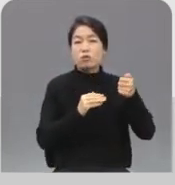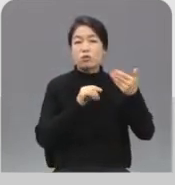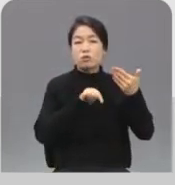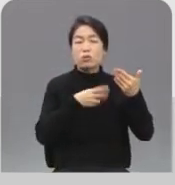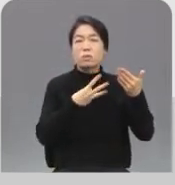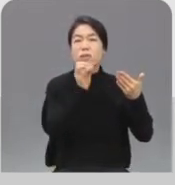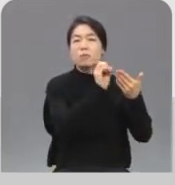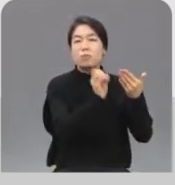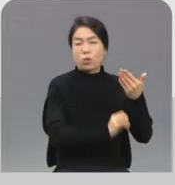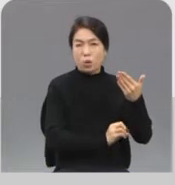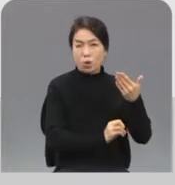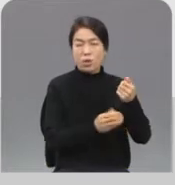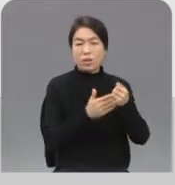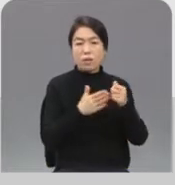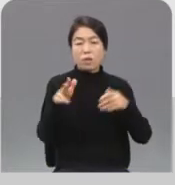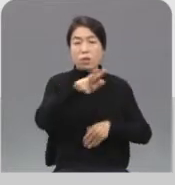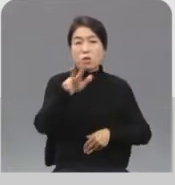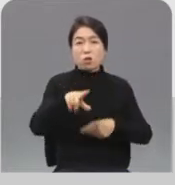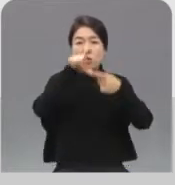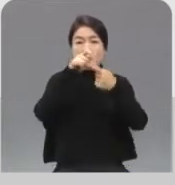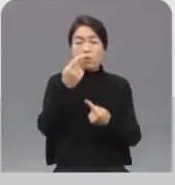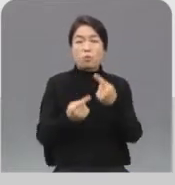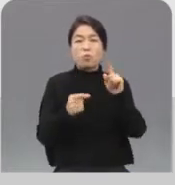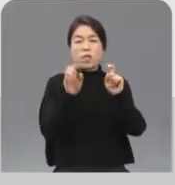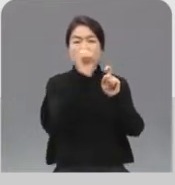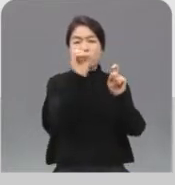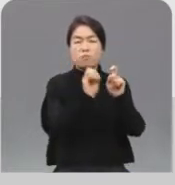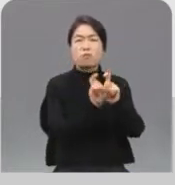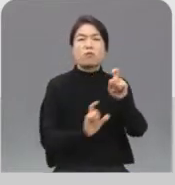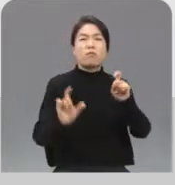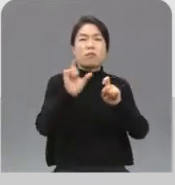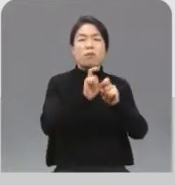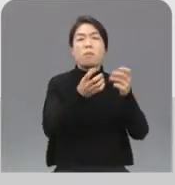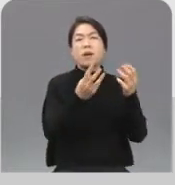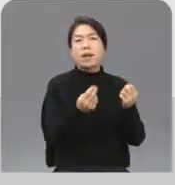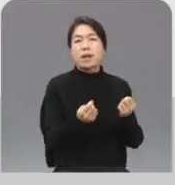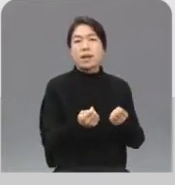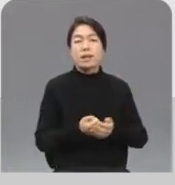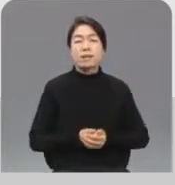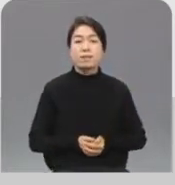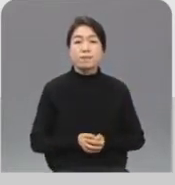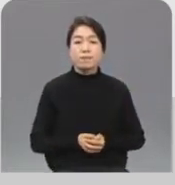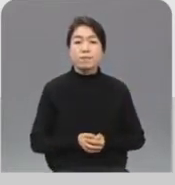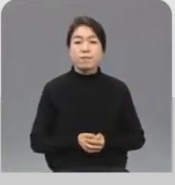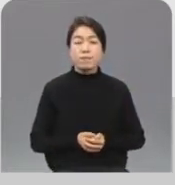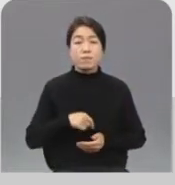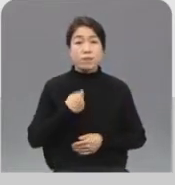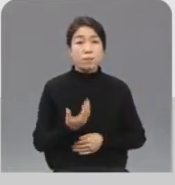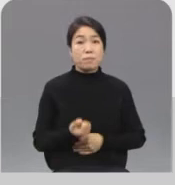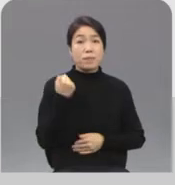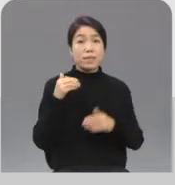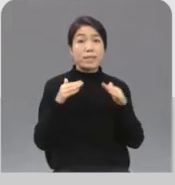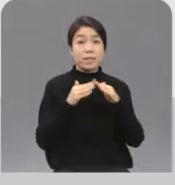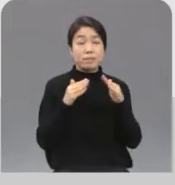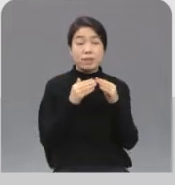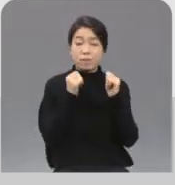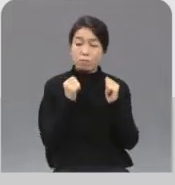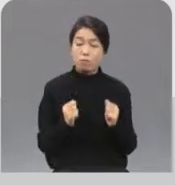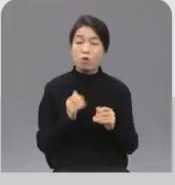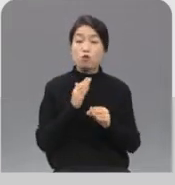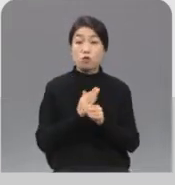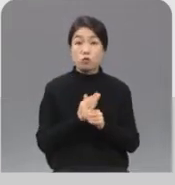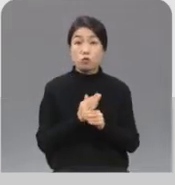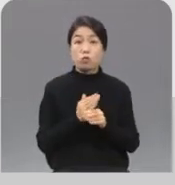59.3%로 전국 평균보다 10% 포인트 이상 높습니다 자신이 소유한 집에서 거주하는